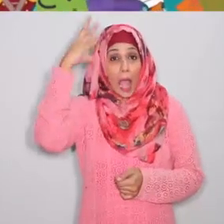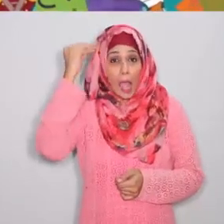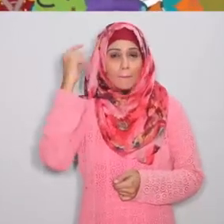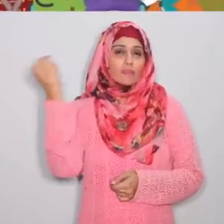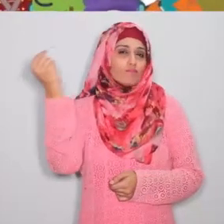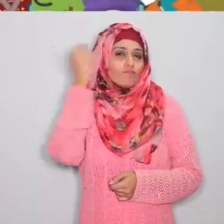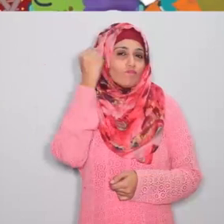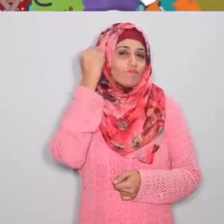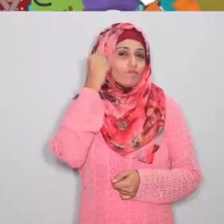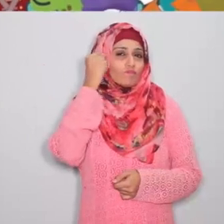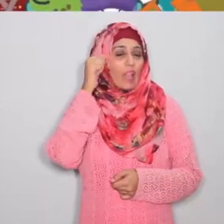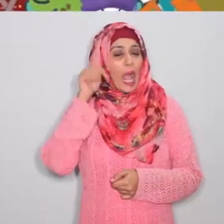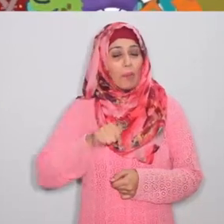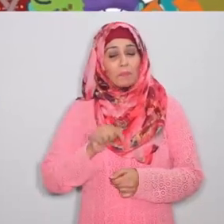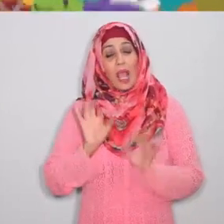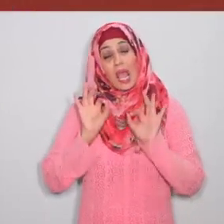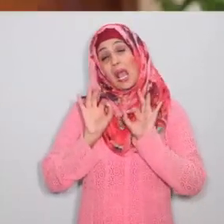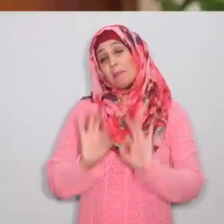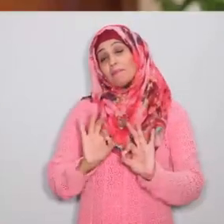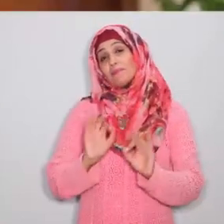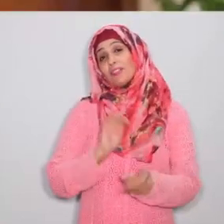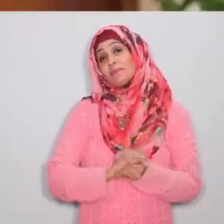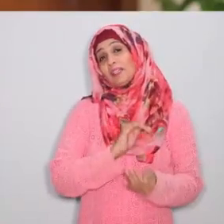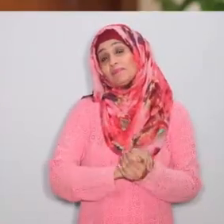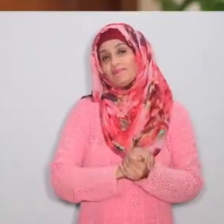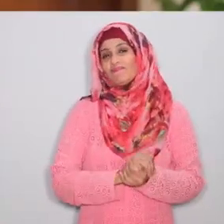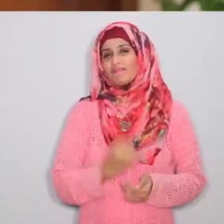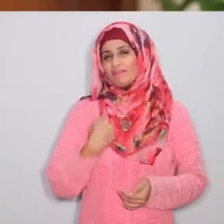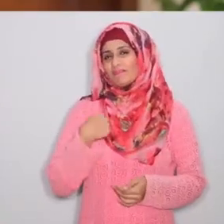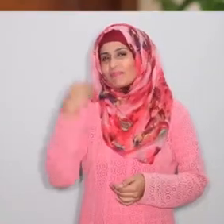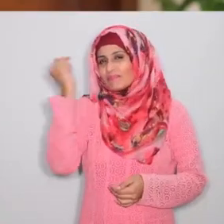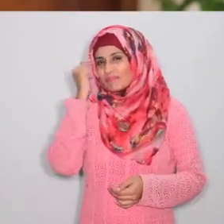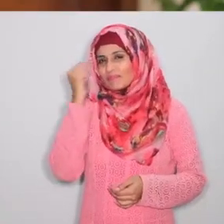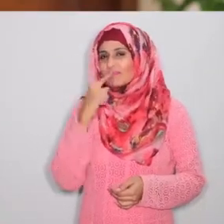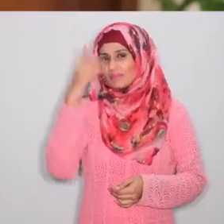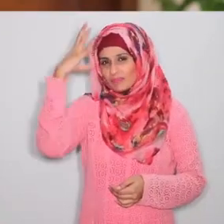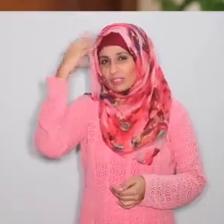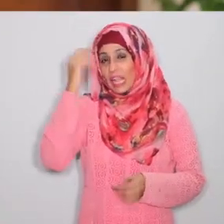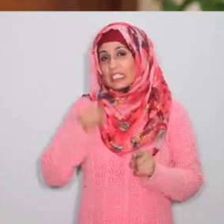उनको अब भी बहुत आती थी। वैसे